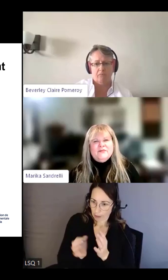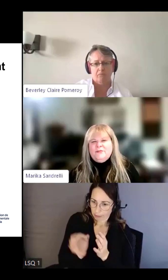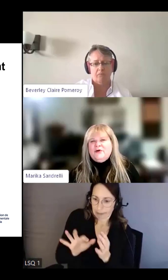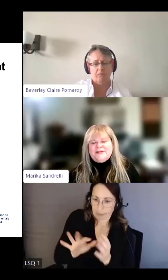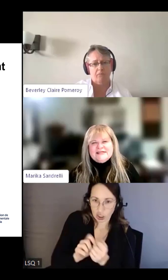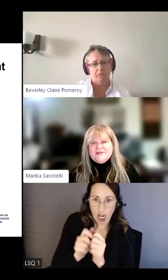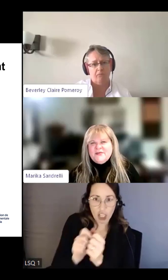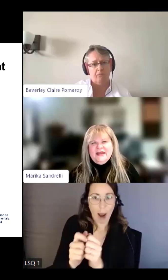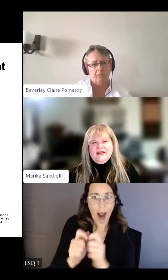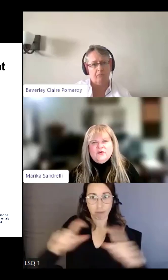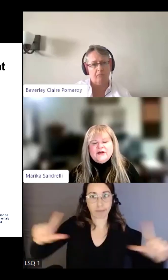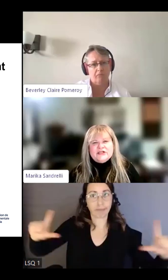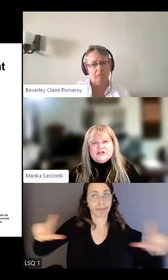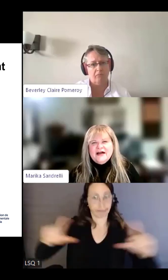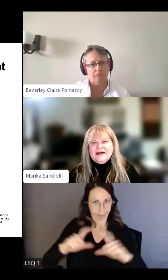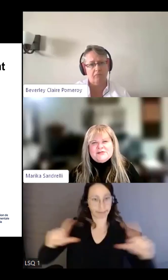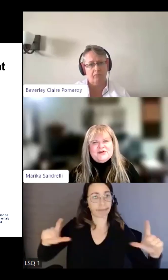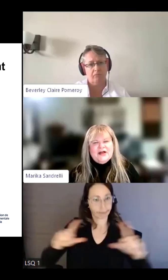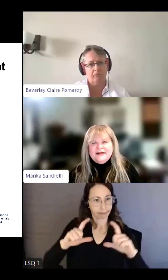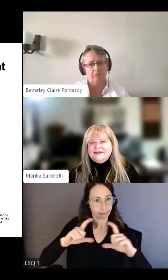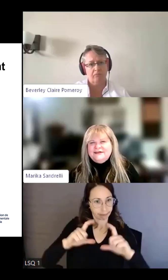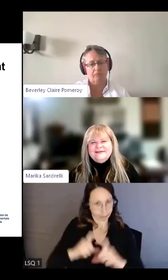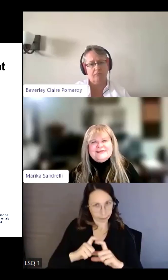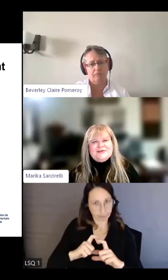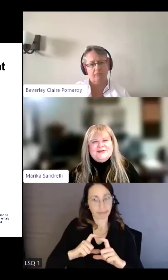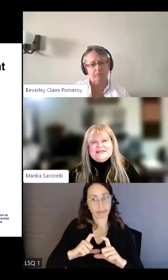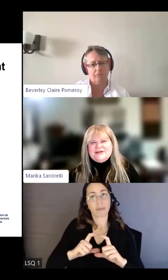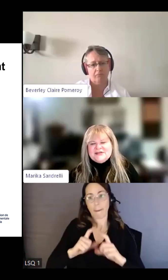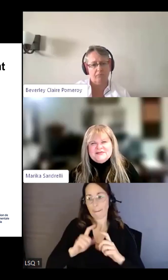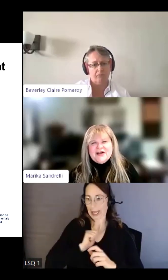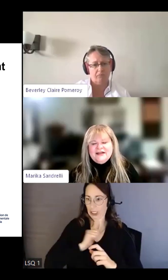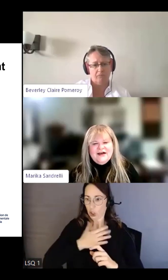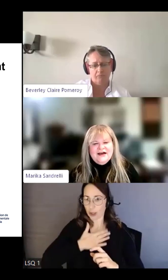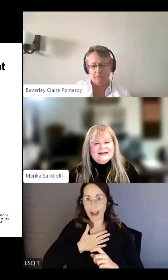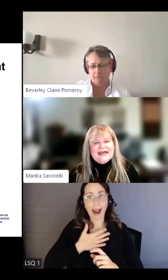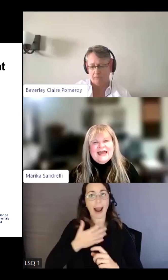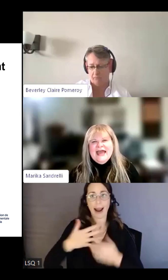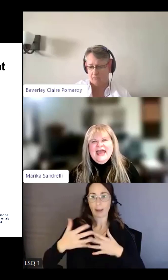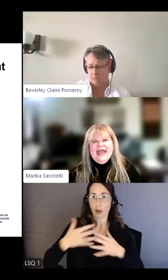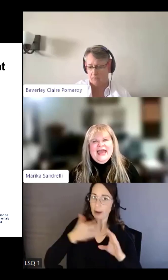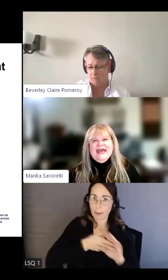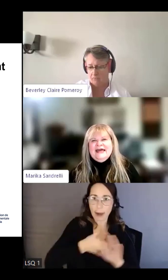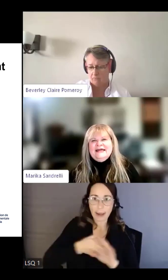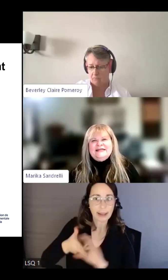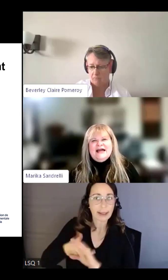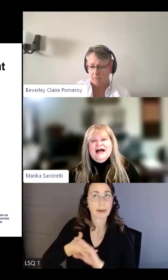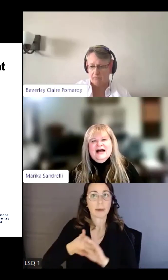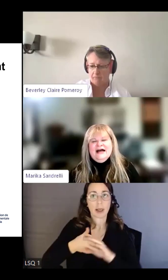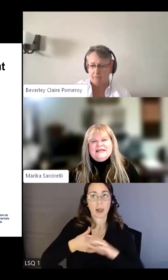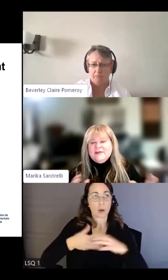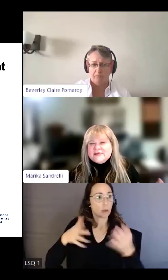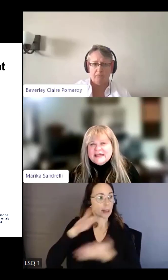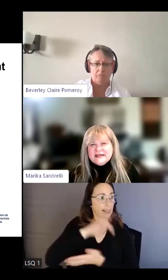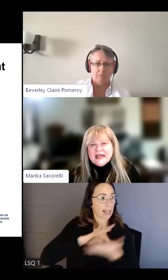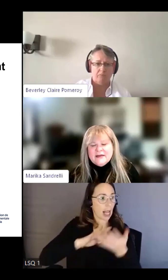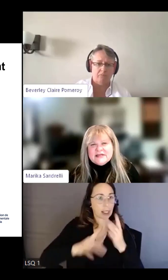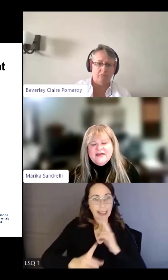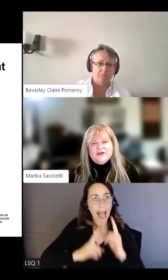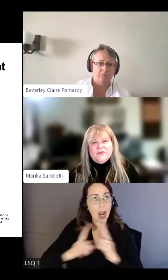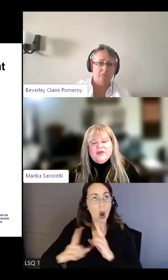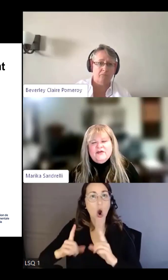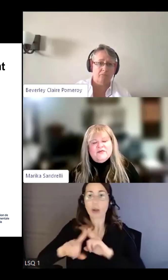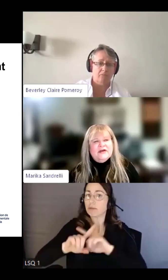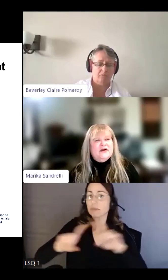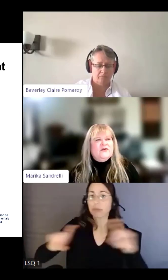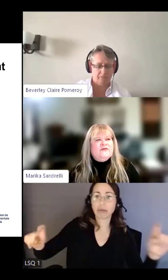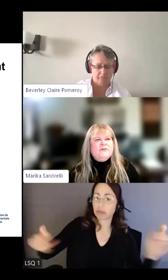des ateliers, des rencontres, des centres de dialogue, et les équipes peuvent se rencontrer. On a mis en